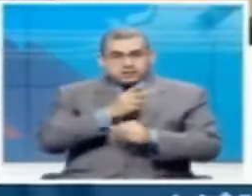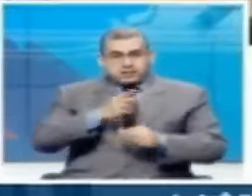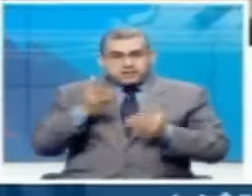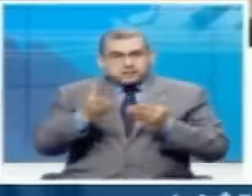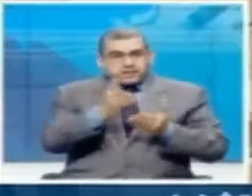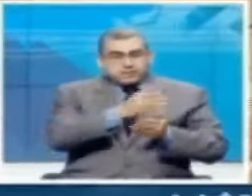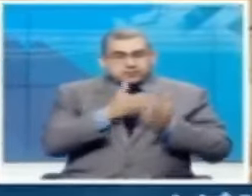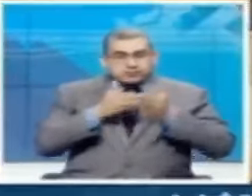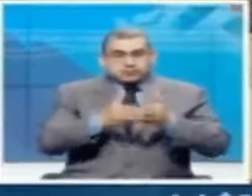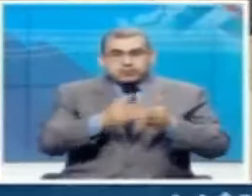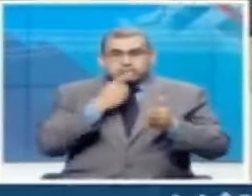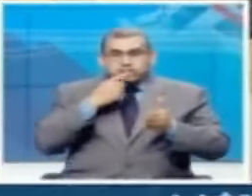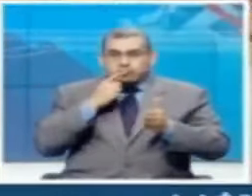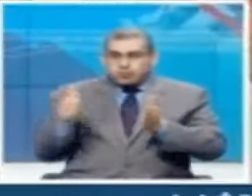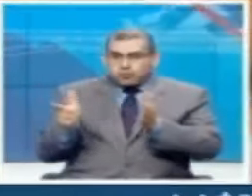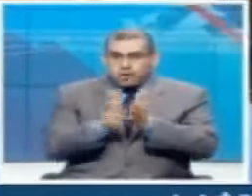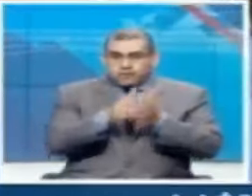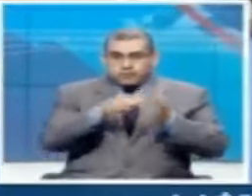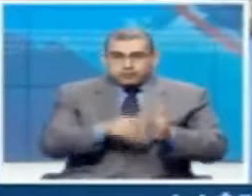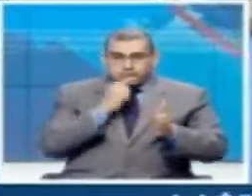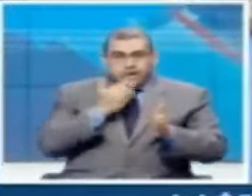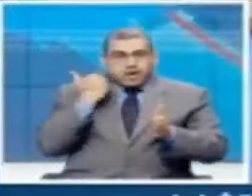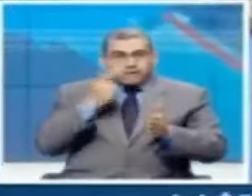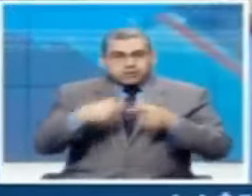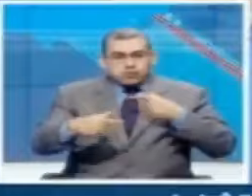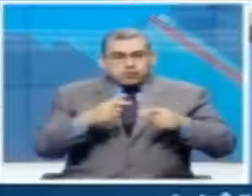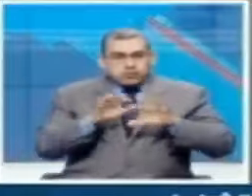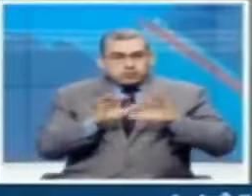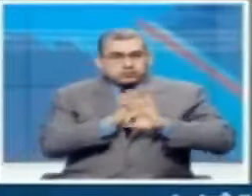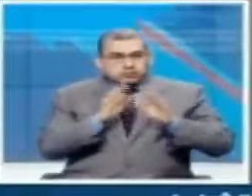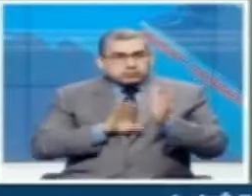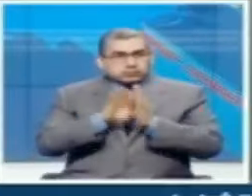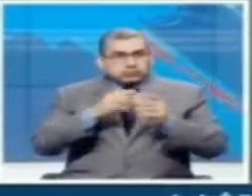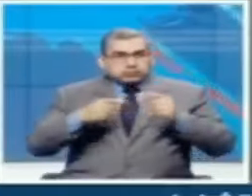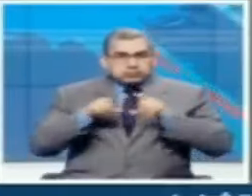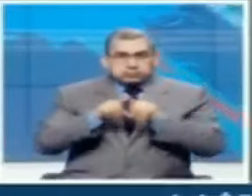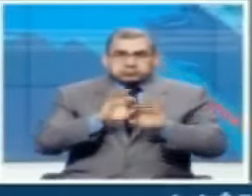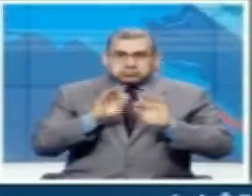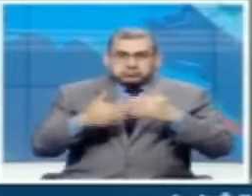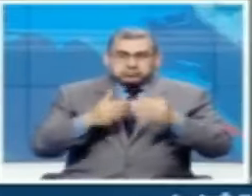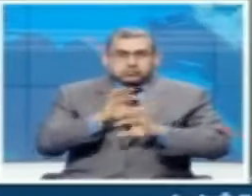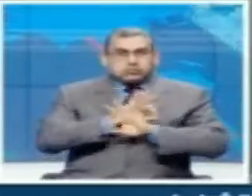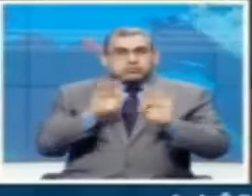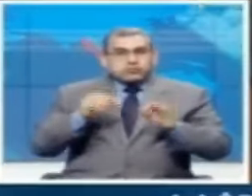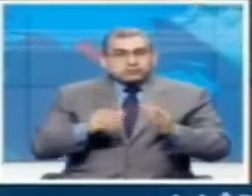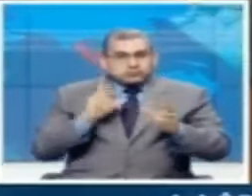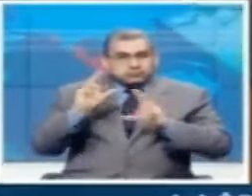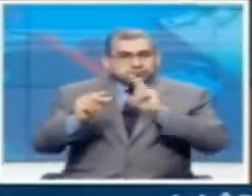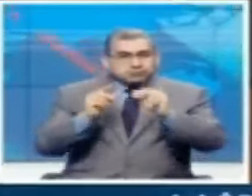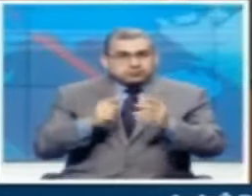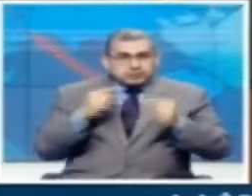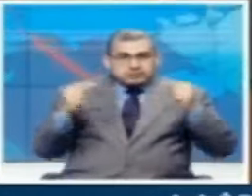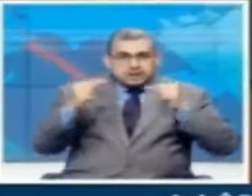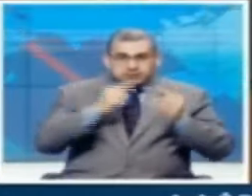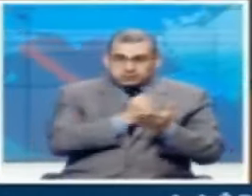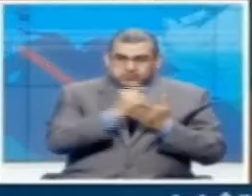بميناء الاسكندريه وبما تمتلكه من مؤشرات التقدم والتطور استطاعت التغلب على التحديات